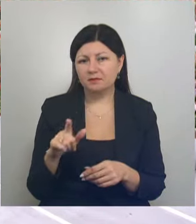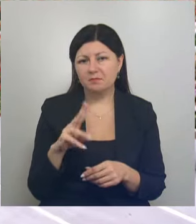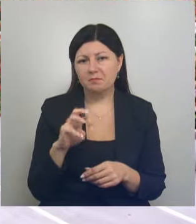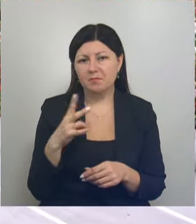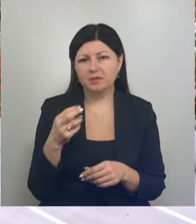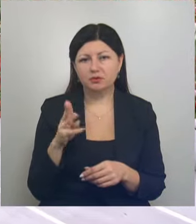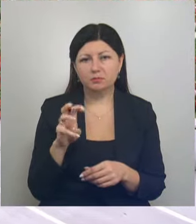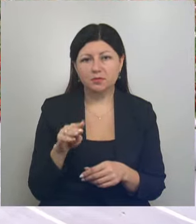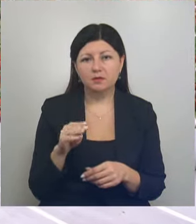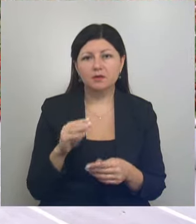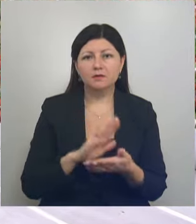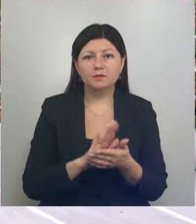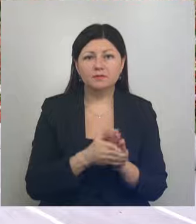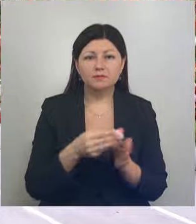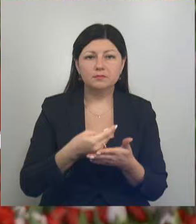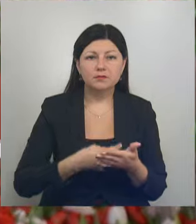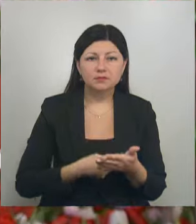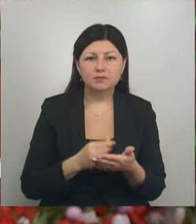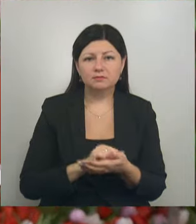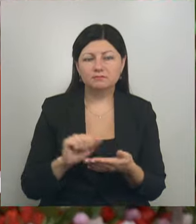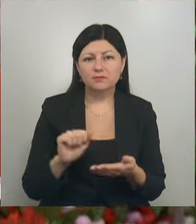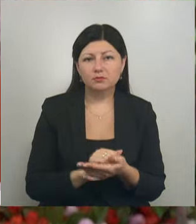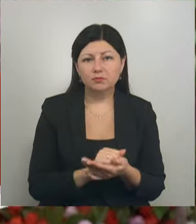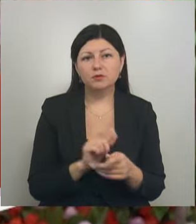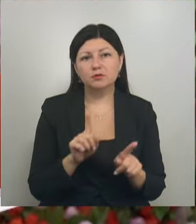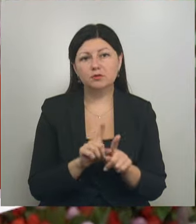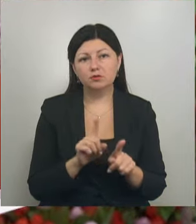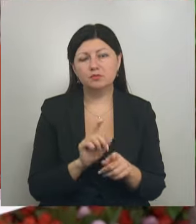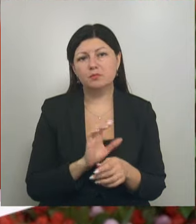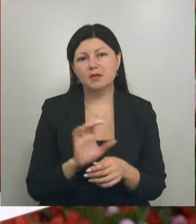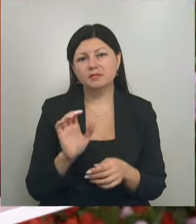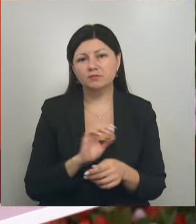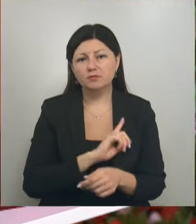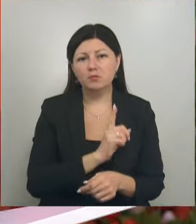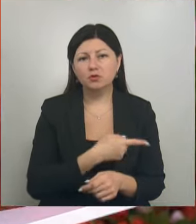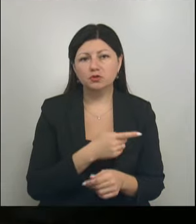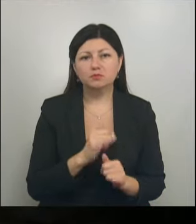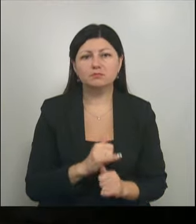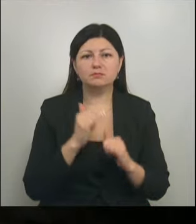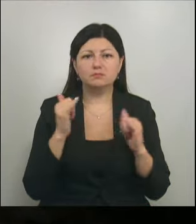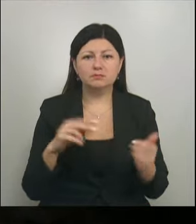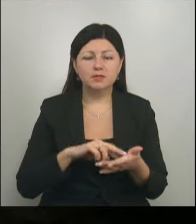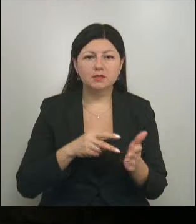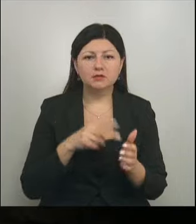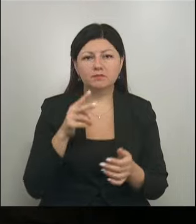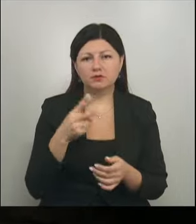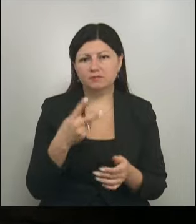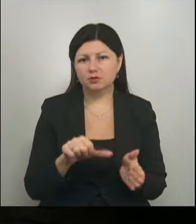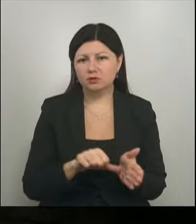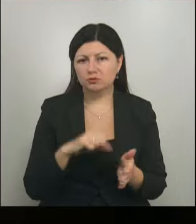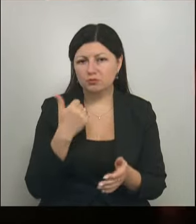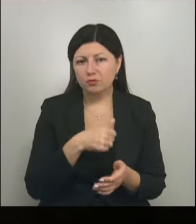Договоренность закрепили подписанием соответствующего документа. В частности, производственные мощности планируют увеличить к 2026